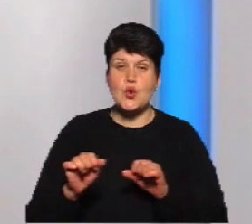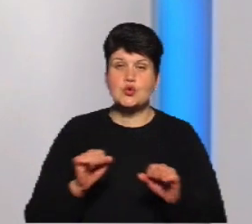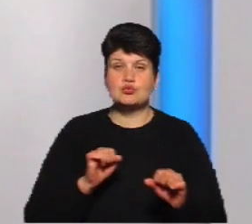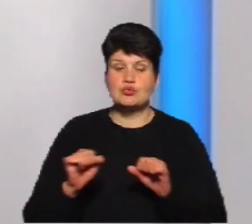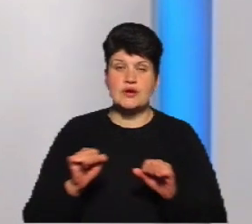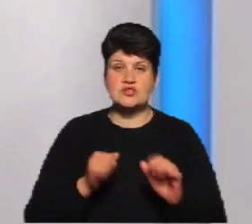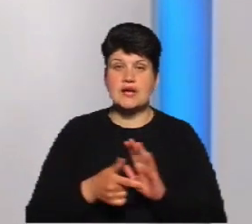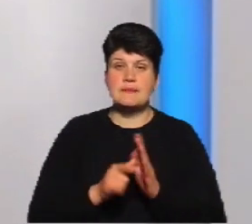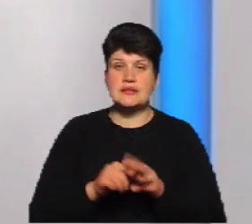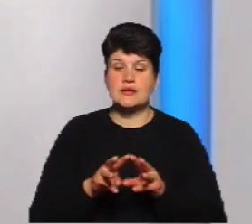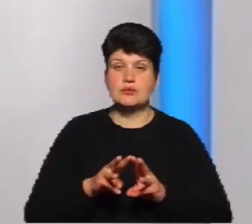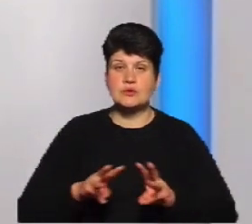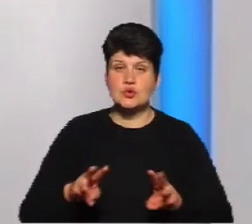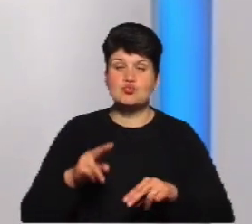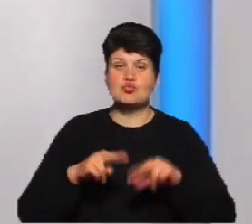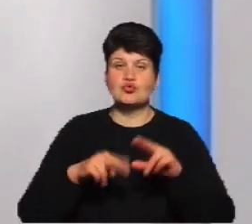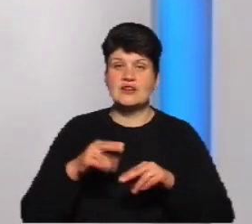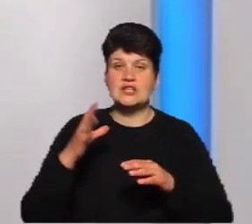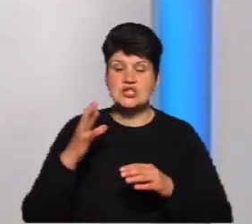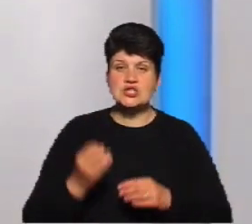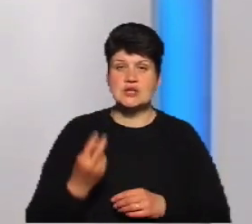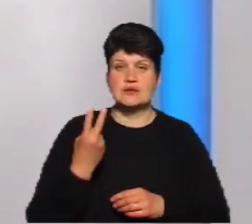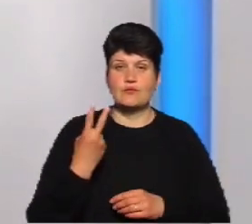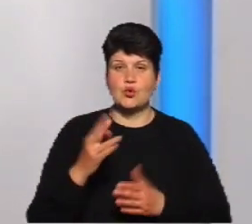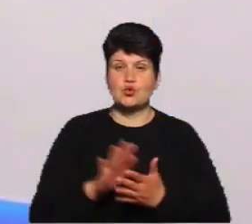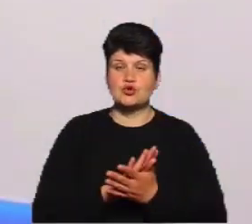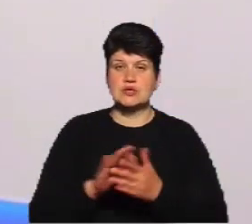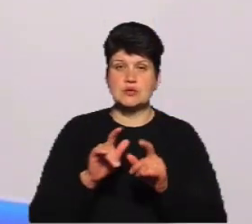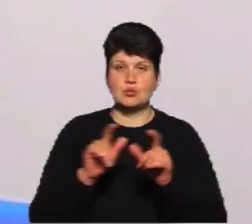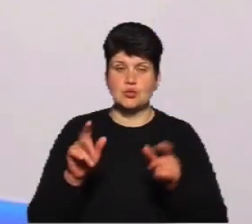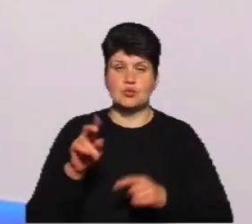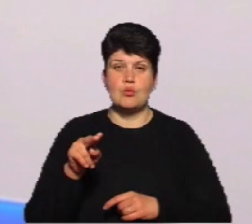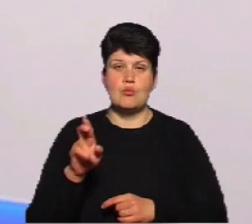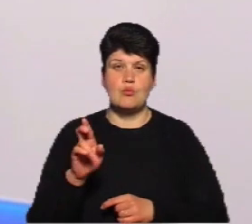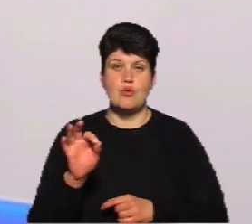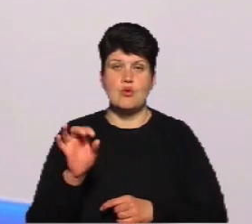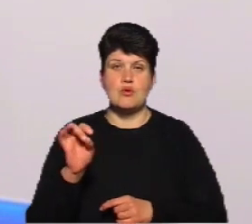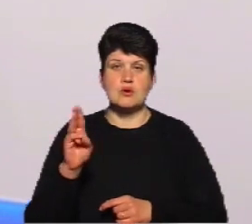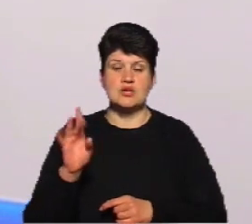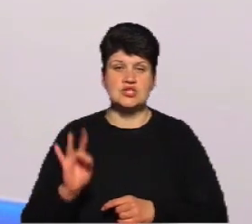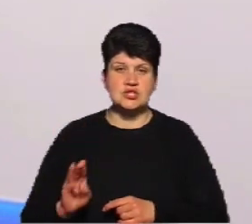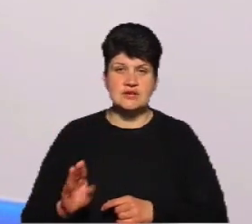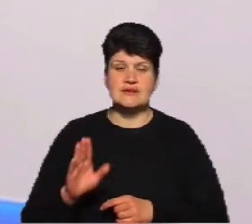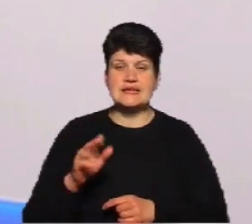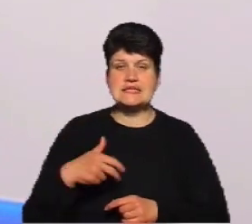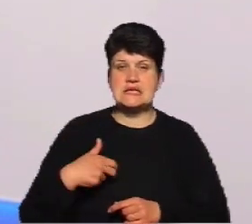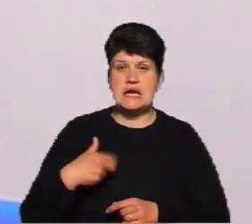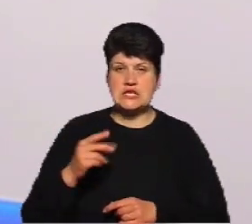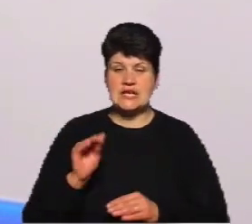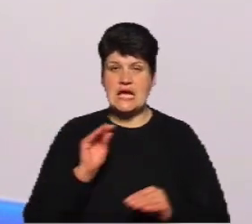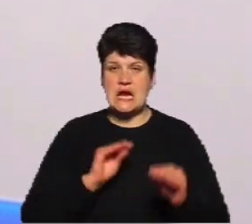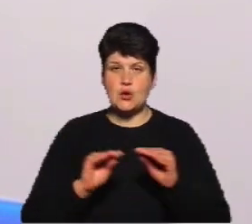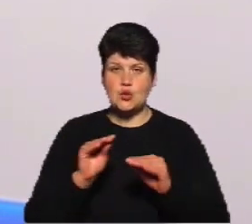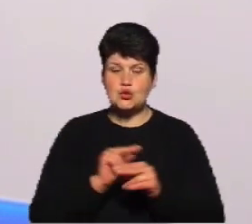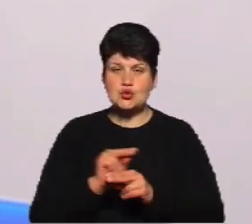міністрів, збудувати ще двоє очисних споруд в Борщеві і в Заліщиках реконструювати очисні, які